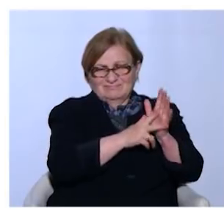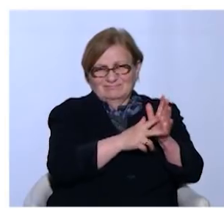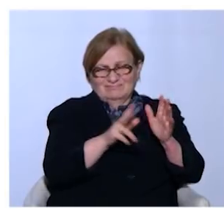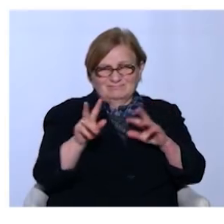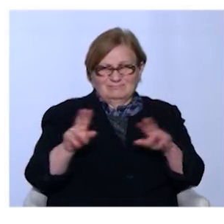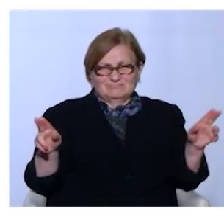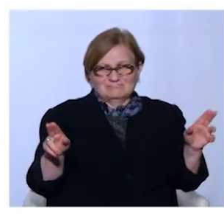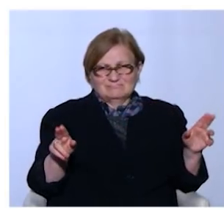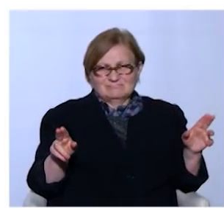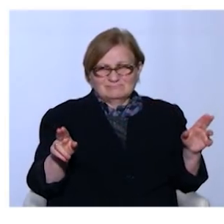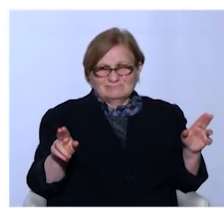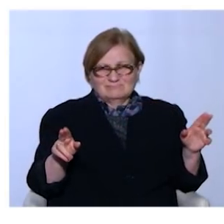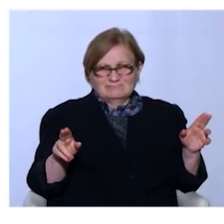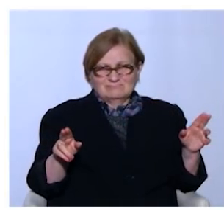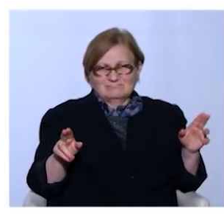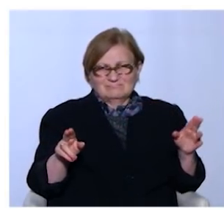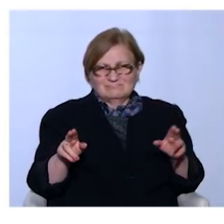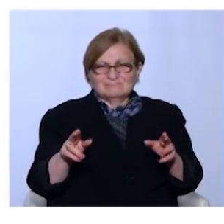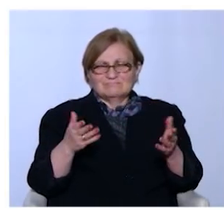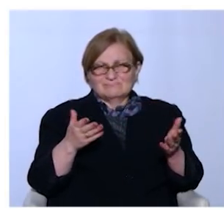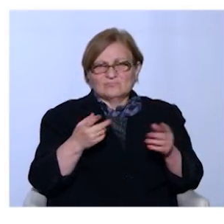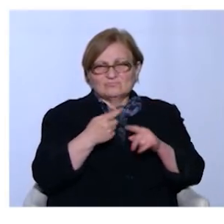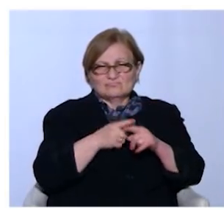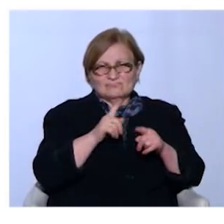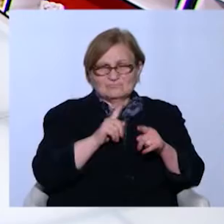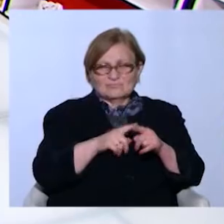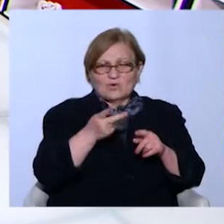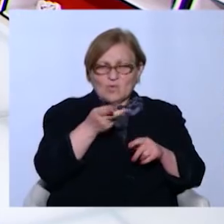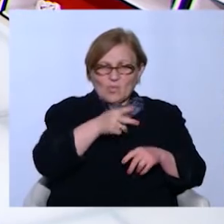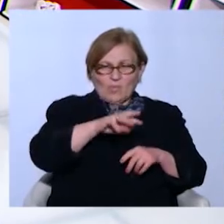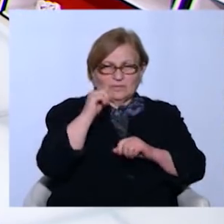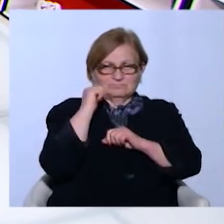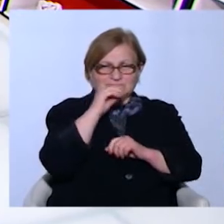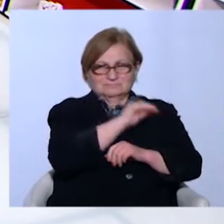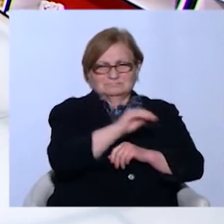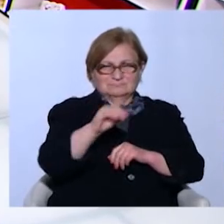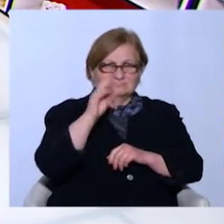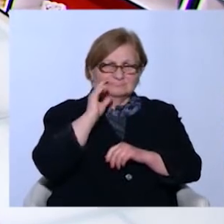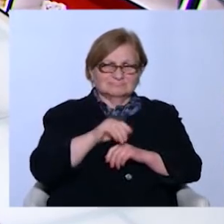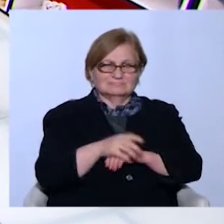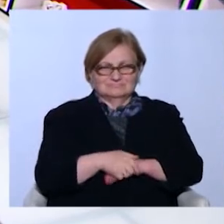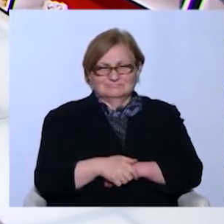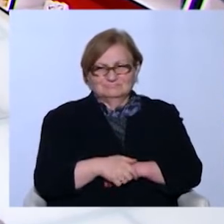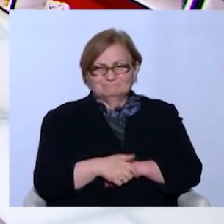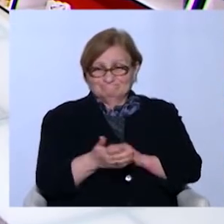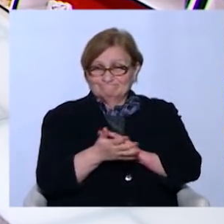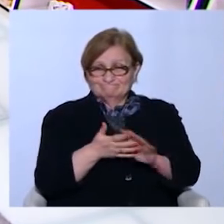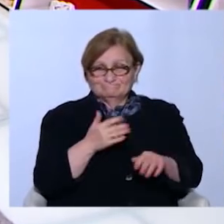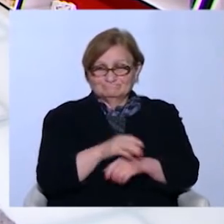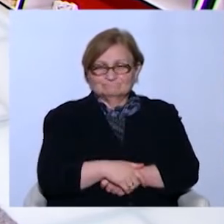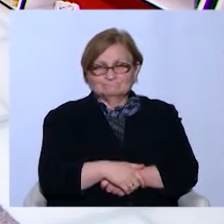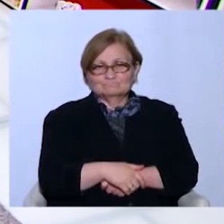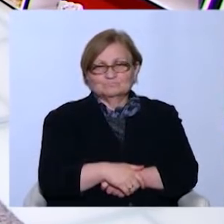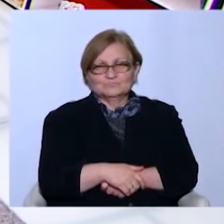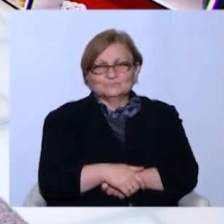გირი და მაშინ მე უკვე 2 ტომრის აწონვა შევძლებდი ერთდროულად. შემდეგ მიხვდით ალბათ რა უნდა გავაკეთოთ. შემდეგი